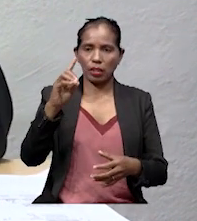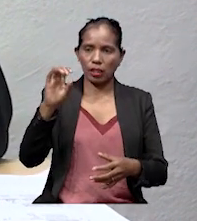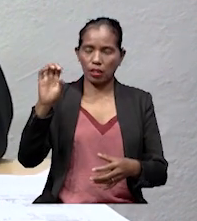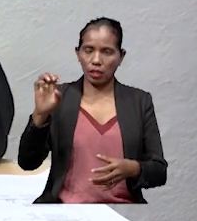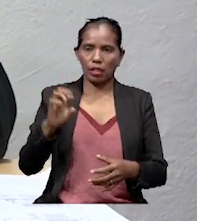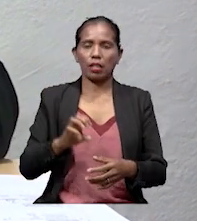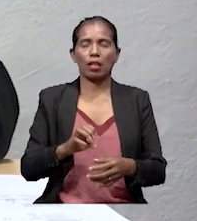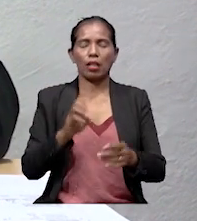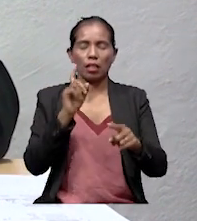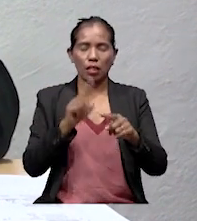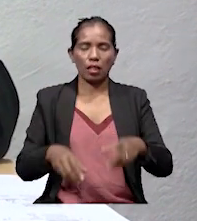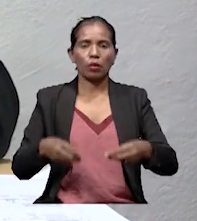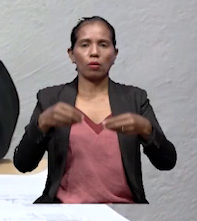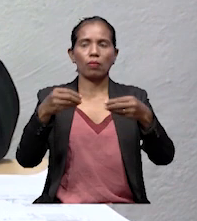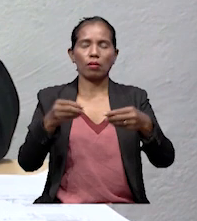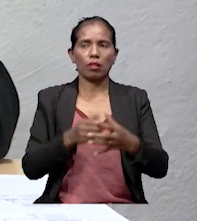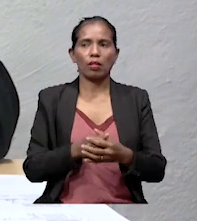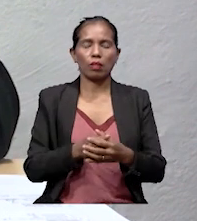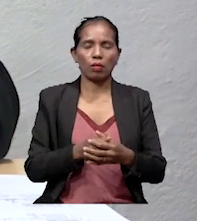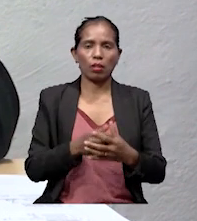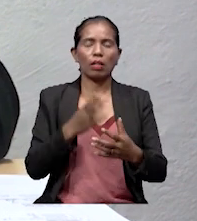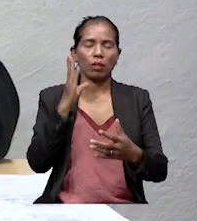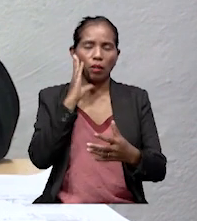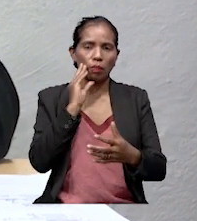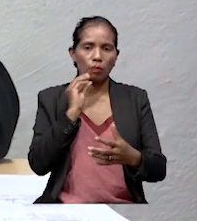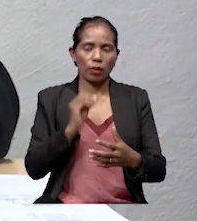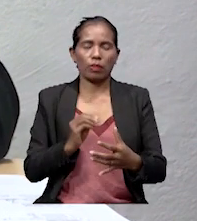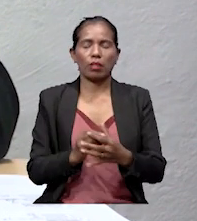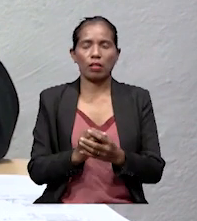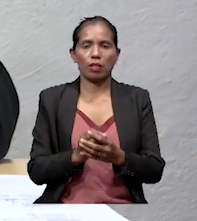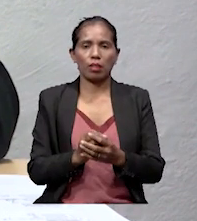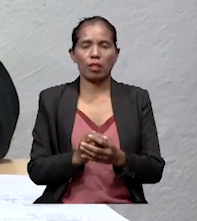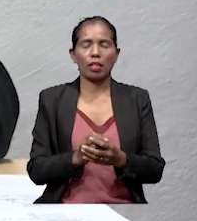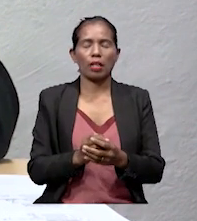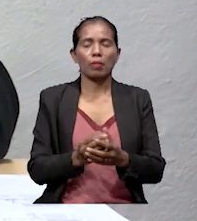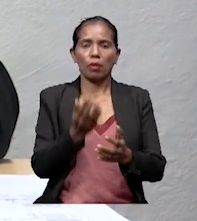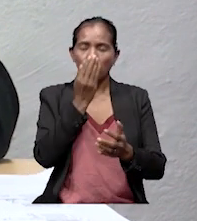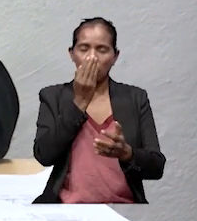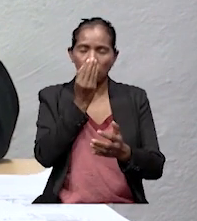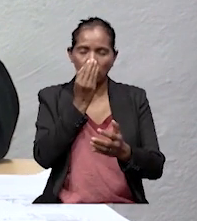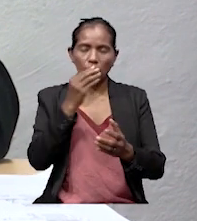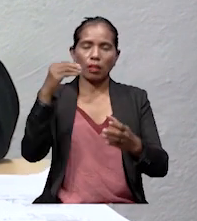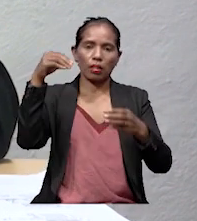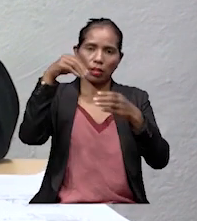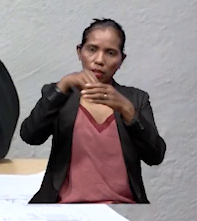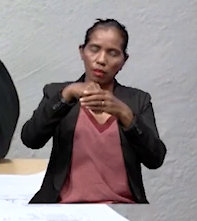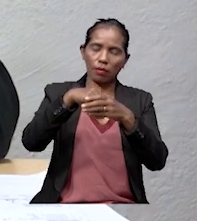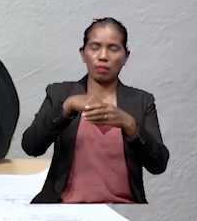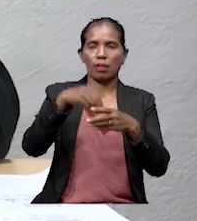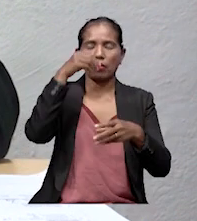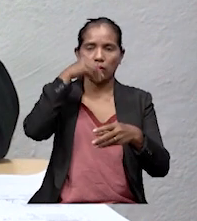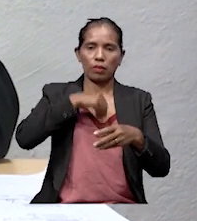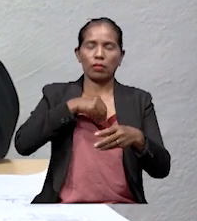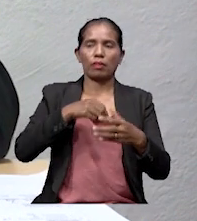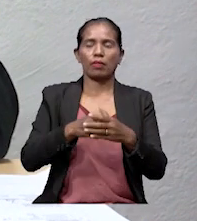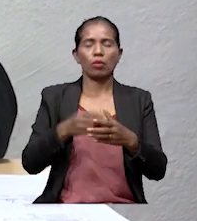atu hat ne lembab lembab heladet atun ne oksigen ne bel tama ba dan damba mai bai bai ne oksigen